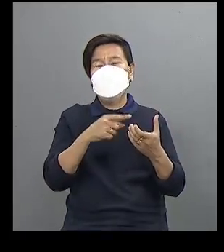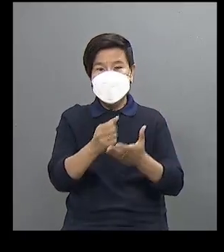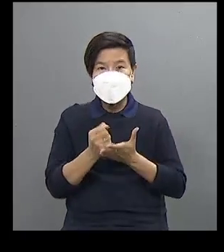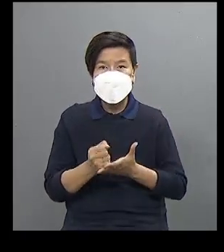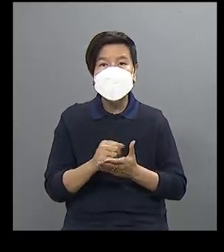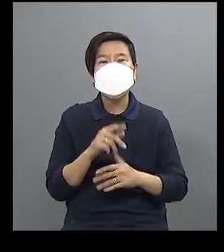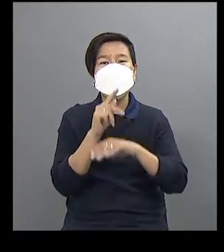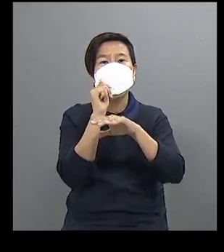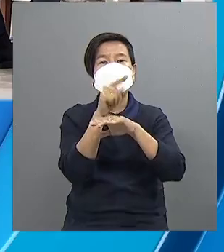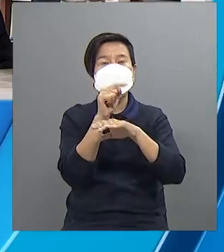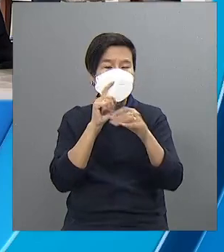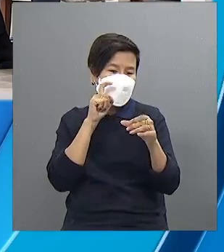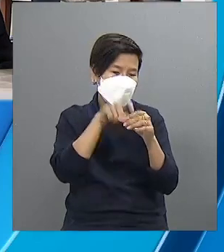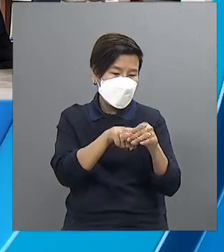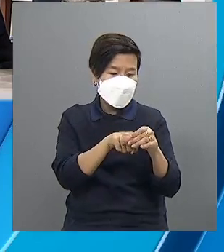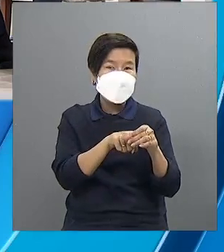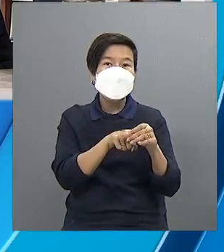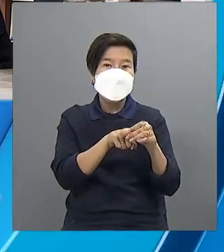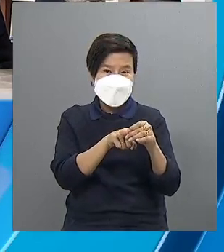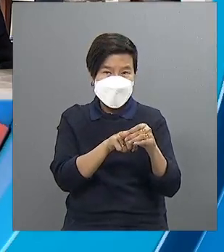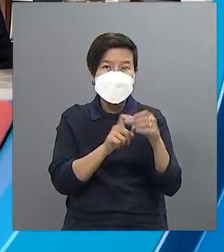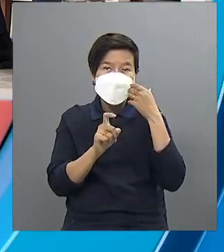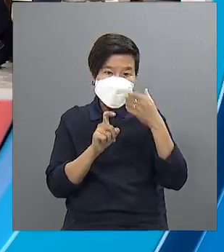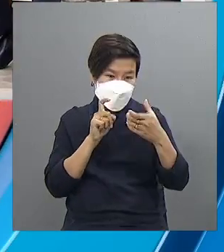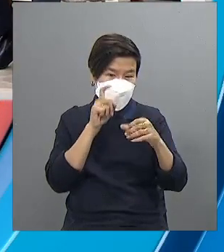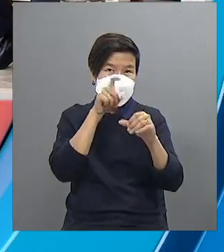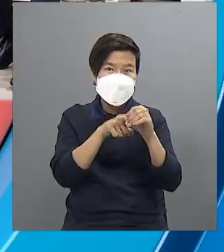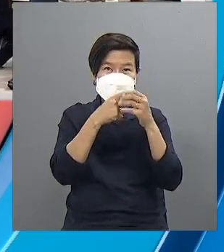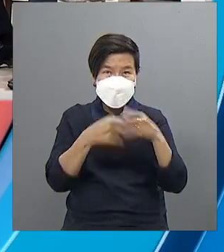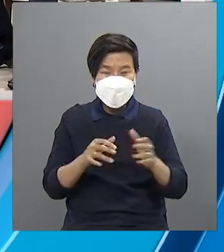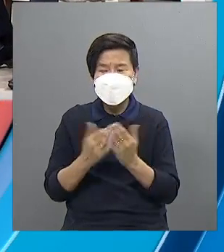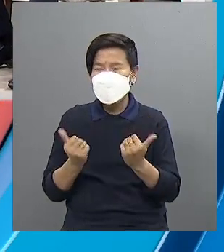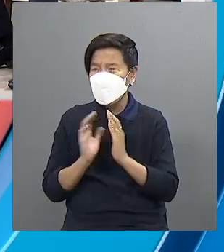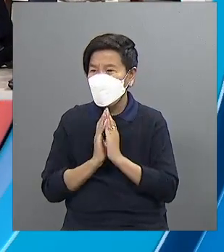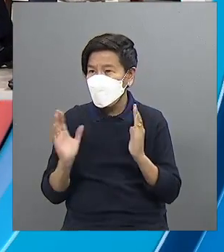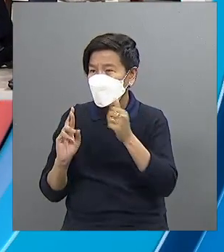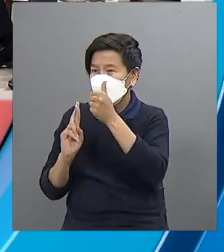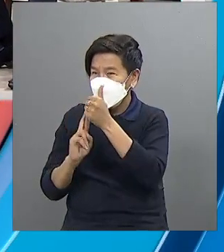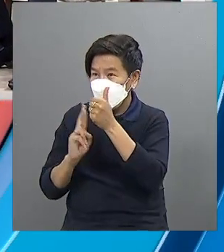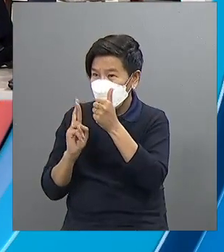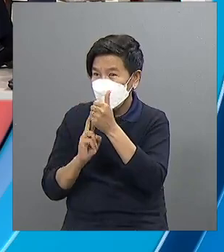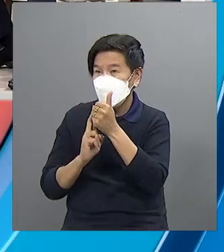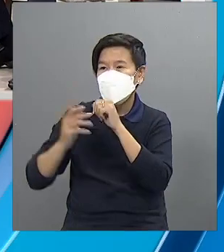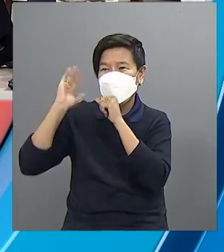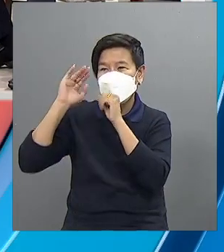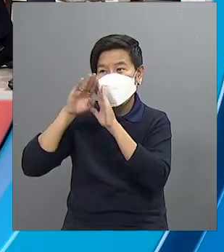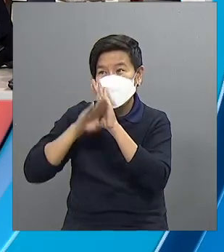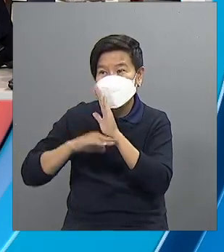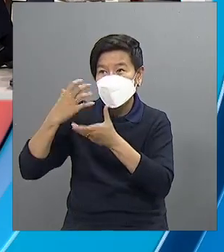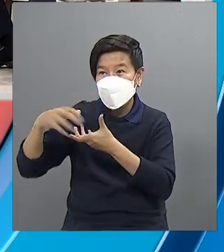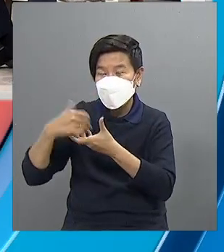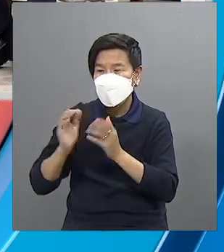บมาก ยิงคึ้ ยัไวันนี้ขอบคุณท่รองส่มกบเปอย่างสูงที่มารวมรายการกับเราขอบคุณมากครั พอคุ